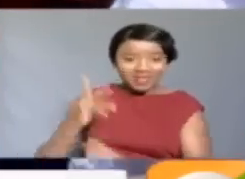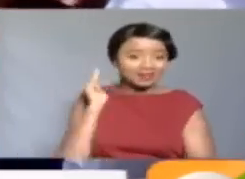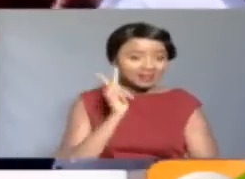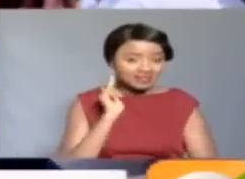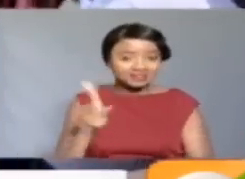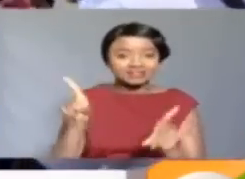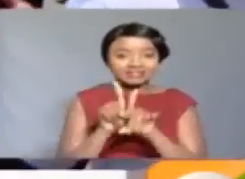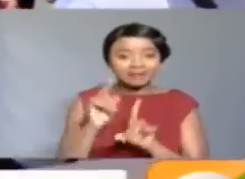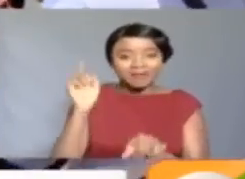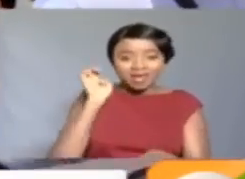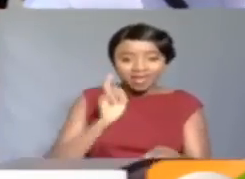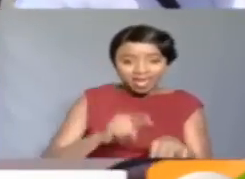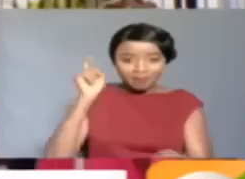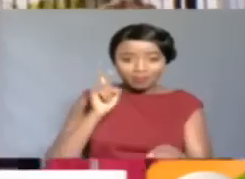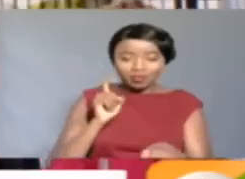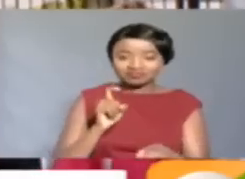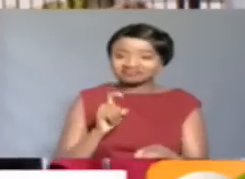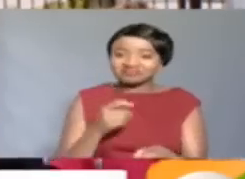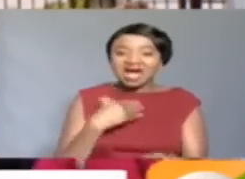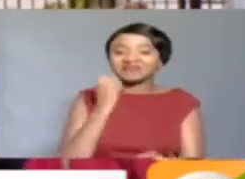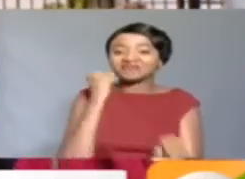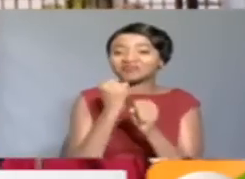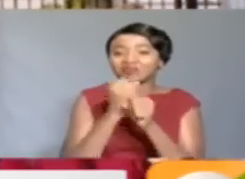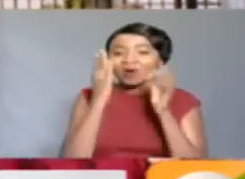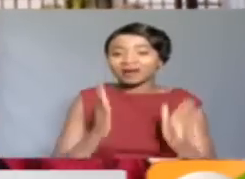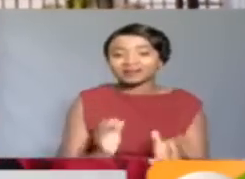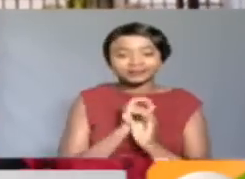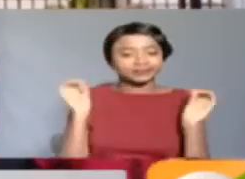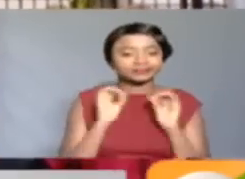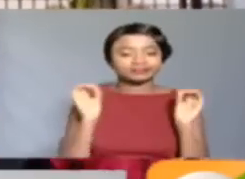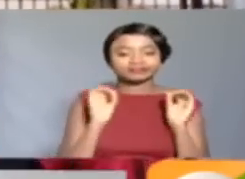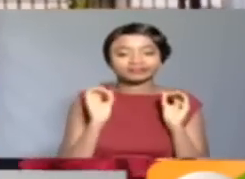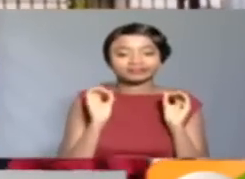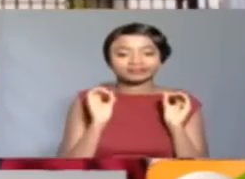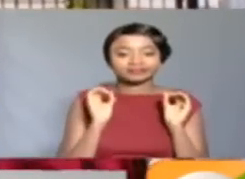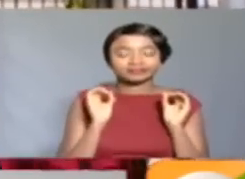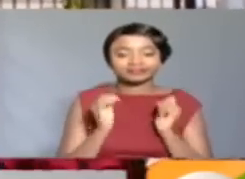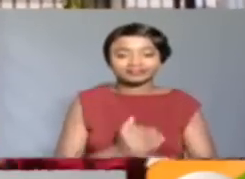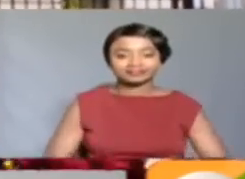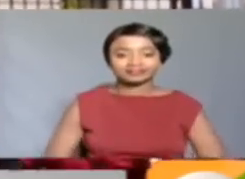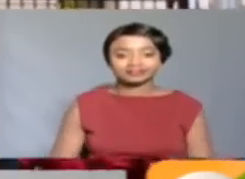zikisalia bila wauguzi kazini. Elphas Lagat, Runinga Citizen.